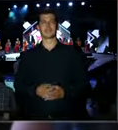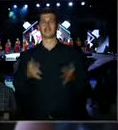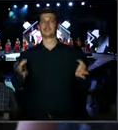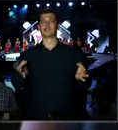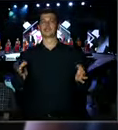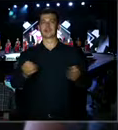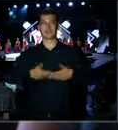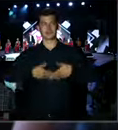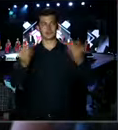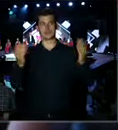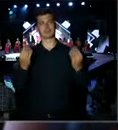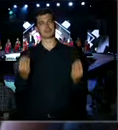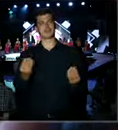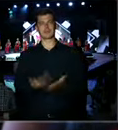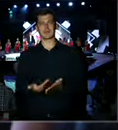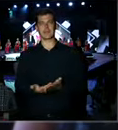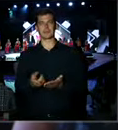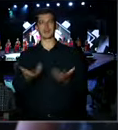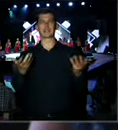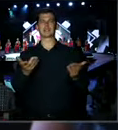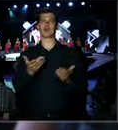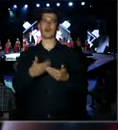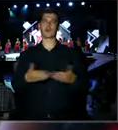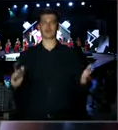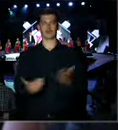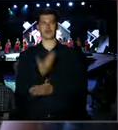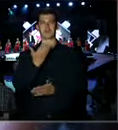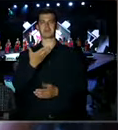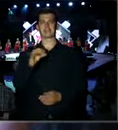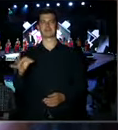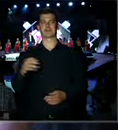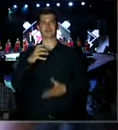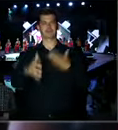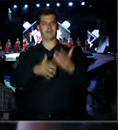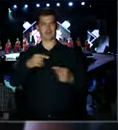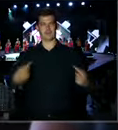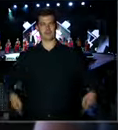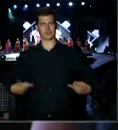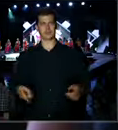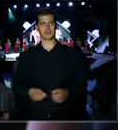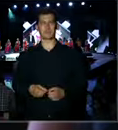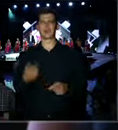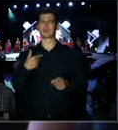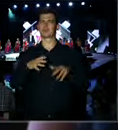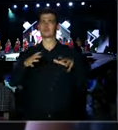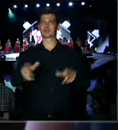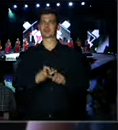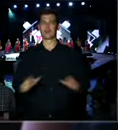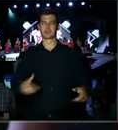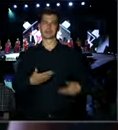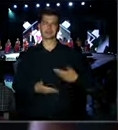Dzisiejszy dniem jest dlatego szczególnym, iż chcemy otworzyć projekt Miss Świata na wózkach. Spędziliśmy bardzo dużo